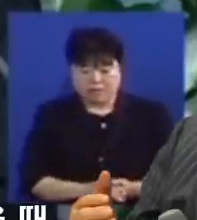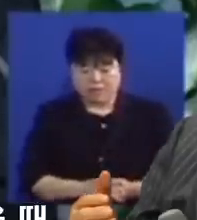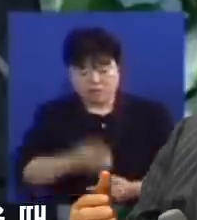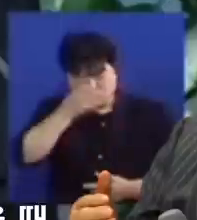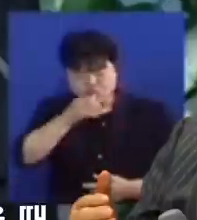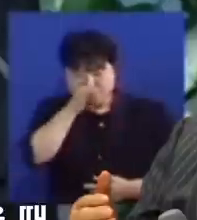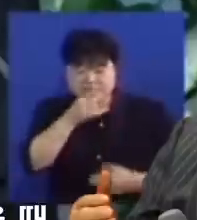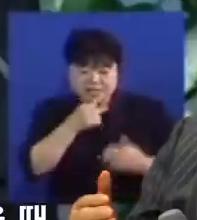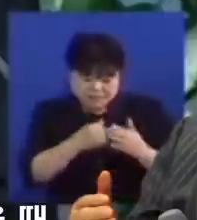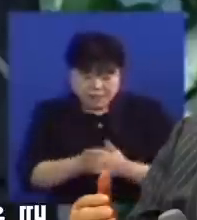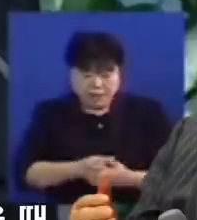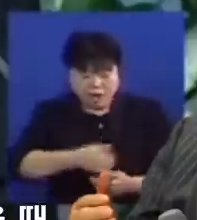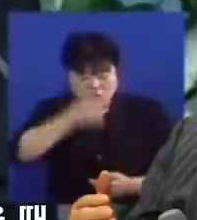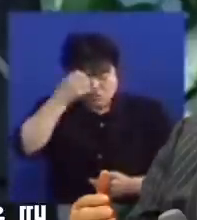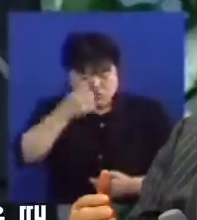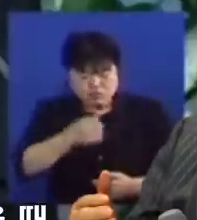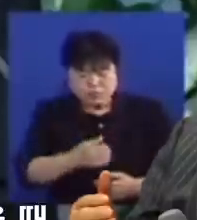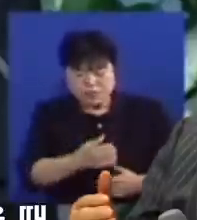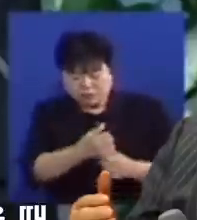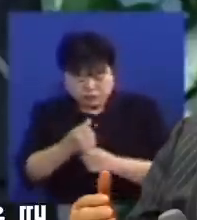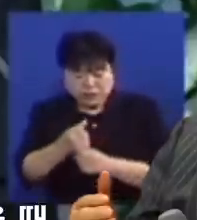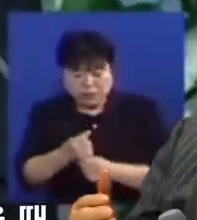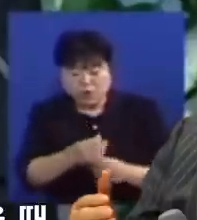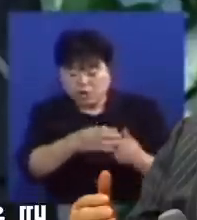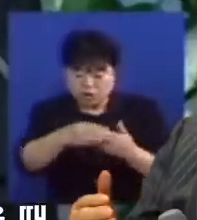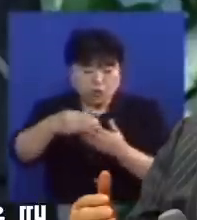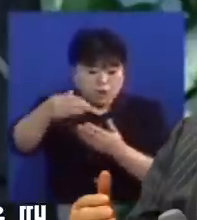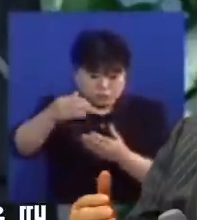꿈이 있으니까 그 꿈이 그를 붙잡아 이끌어서